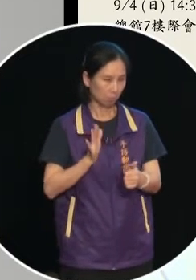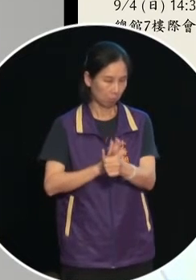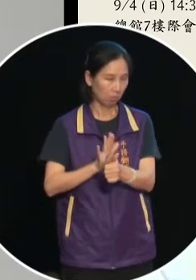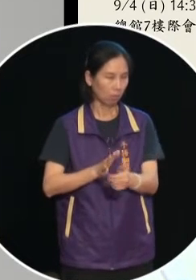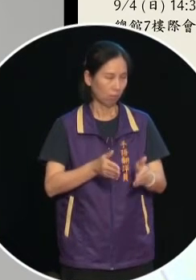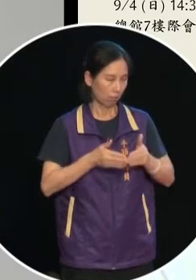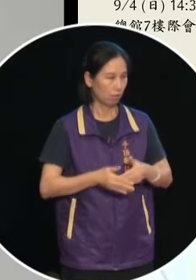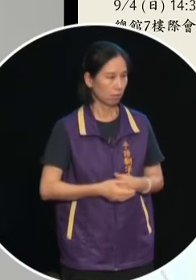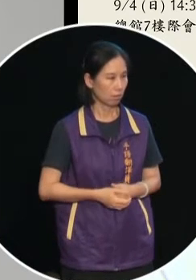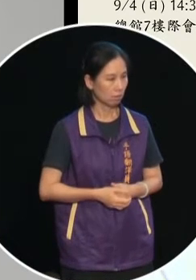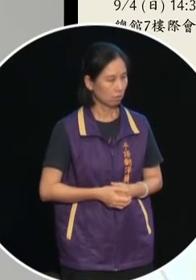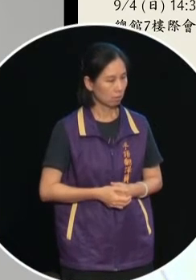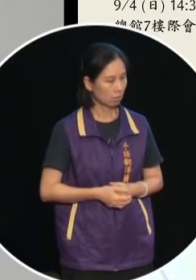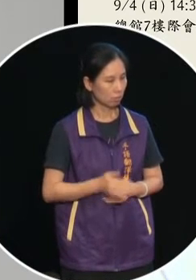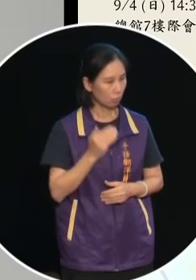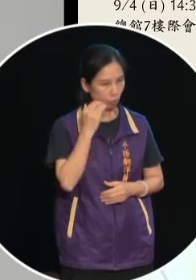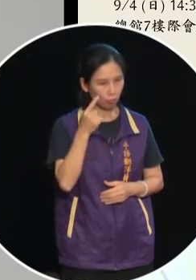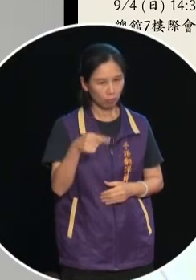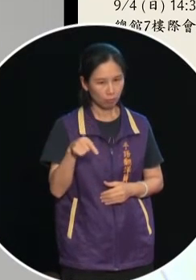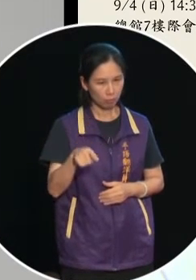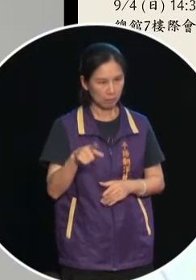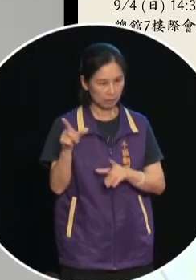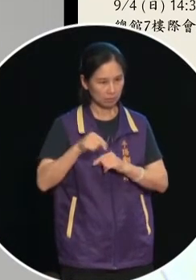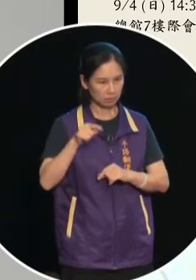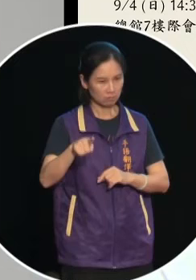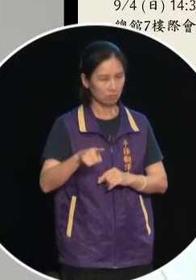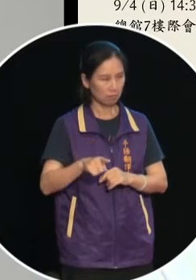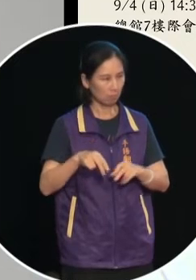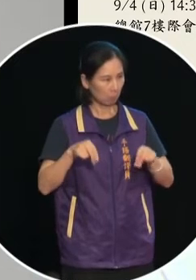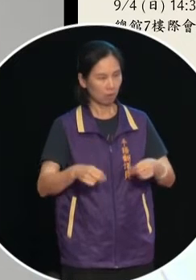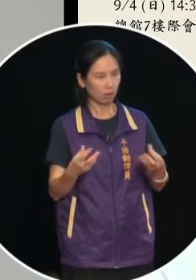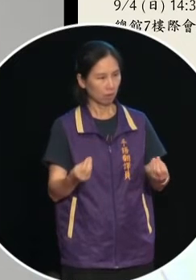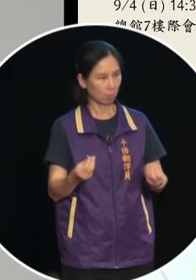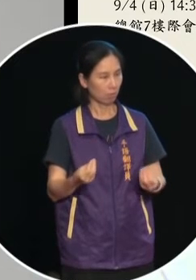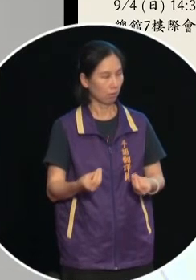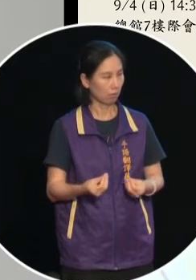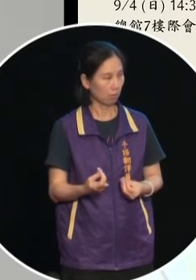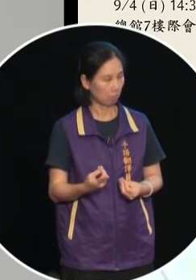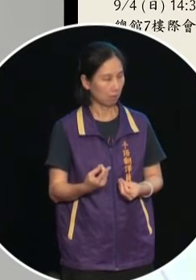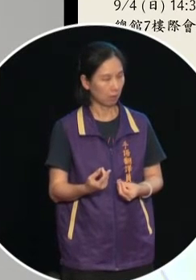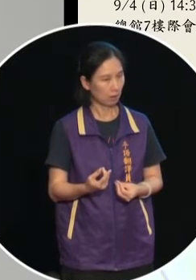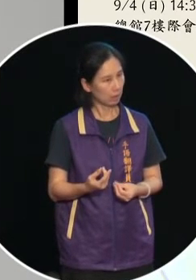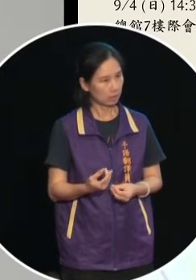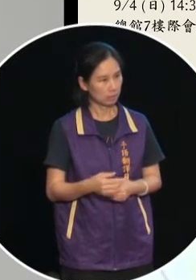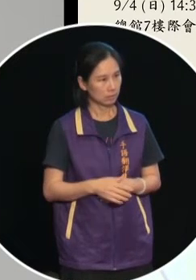定的。如果我们不遵守这个法律，就美日关系就完蛋了。所以呢，